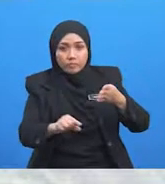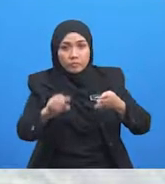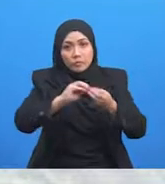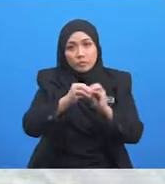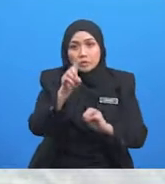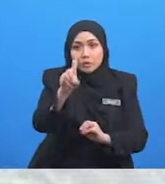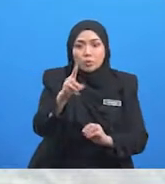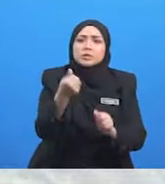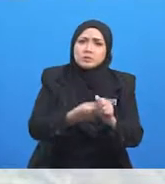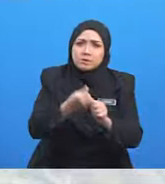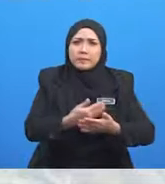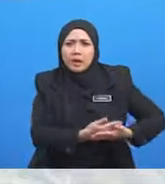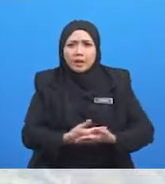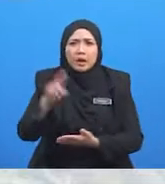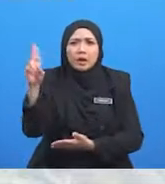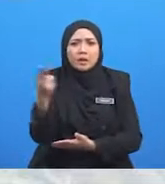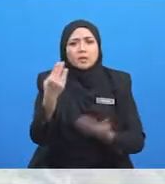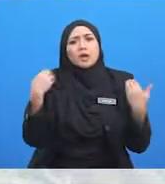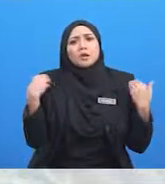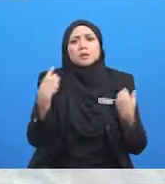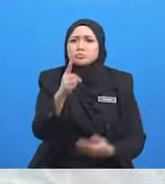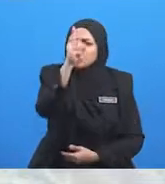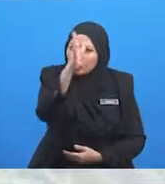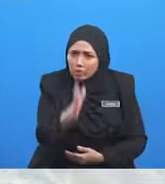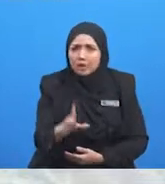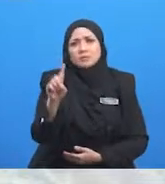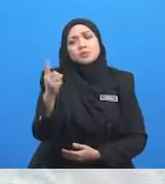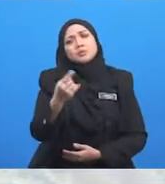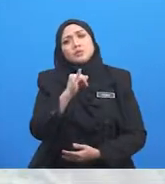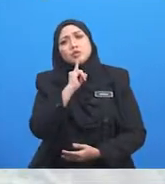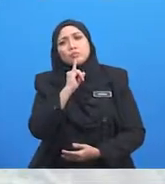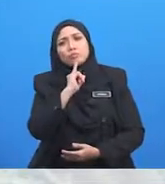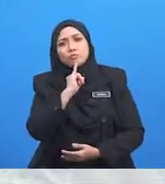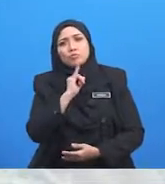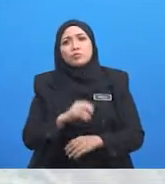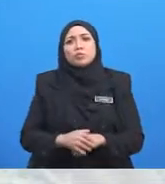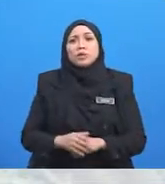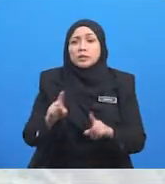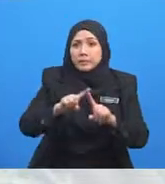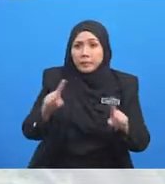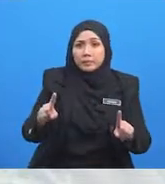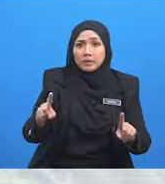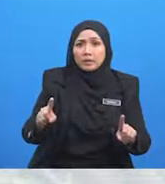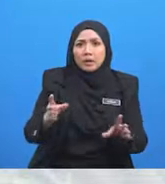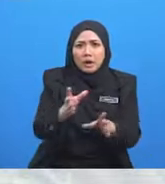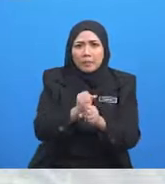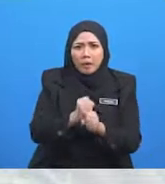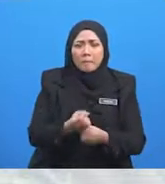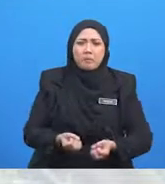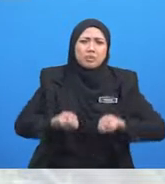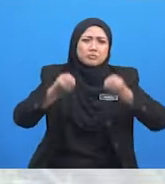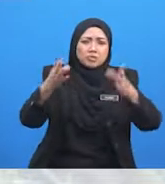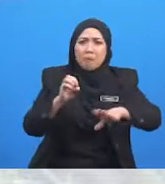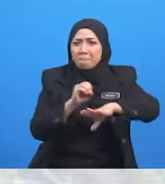anak hanya mempunyai seorang ibu sahaja. Tetapi terdapat banyak pesanan